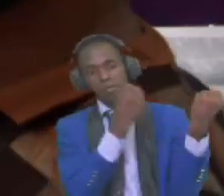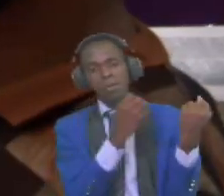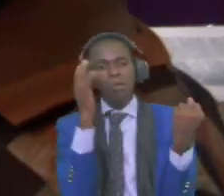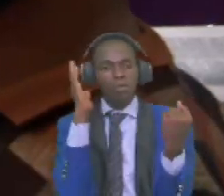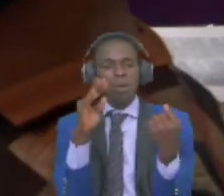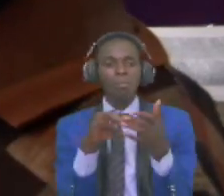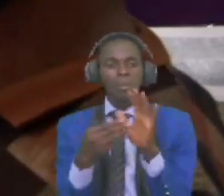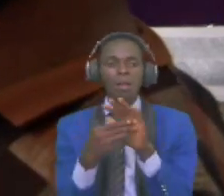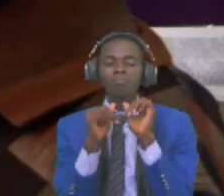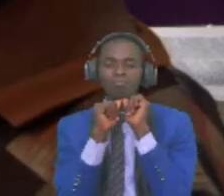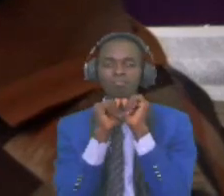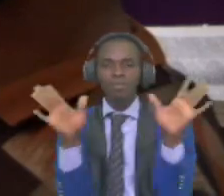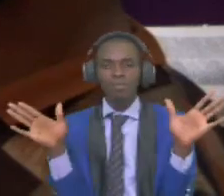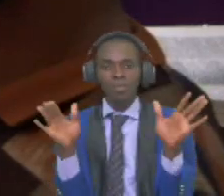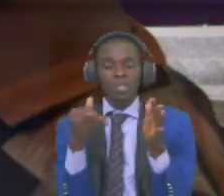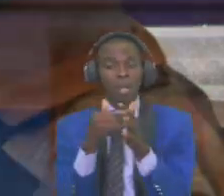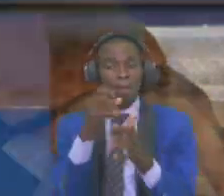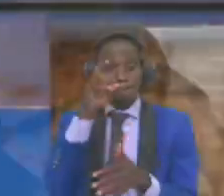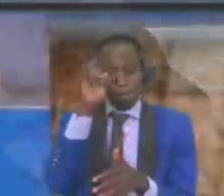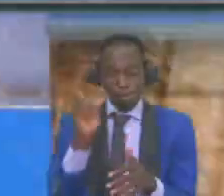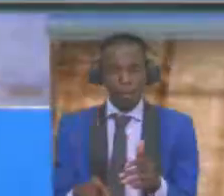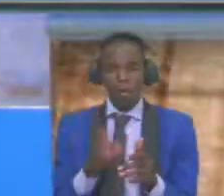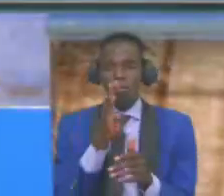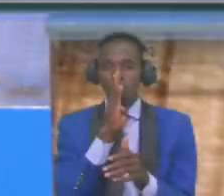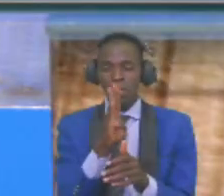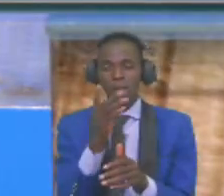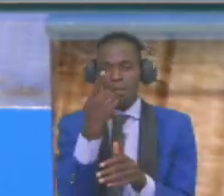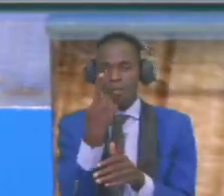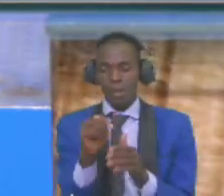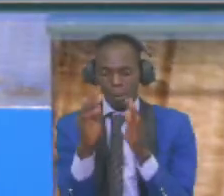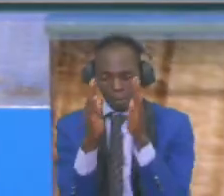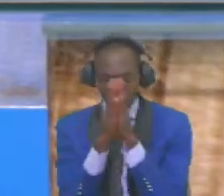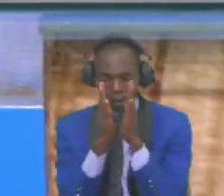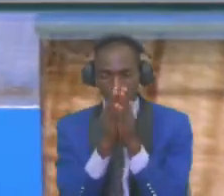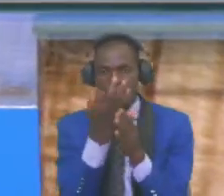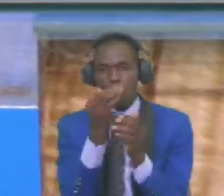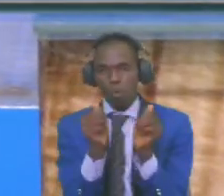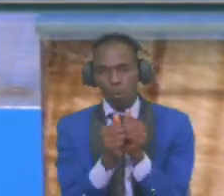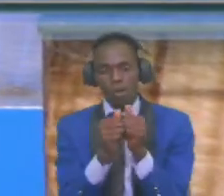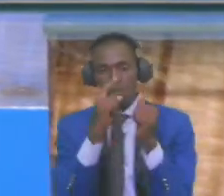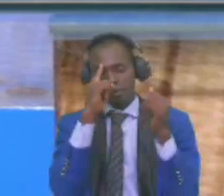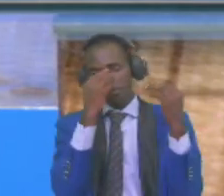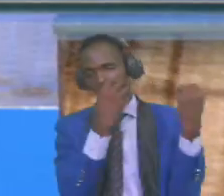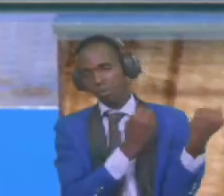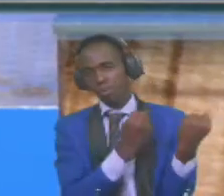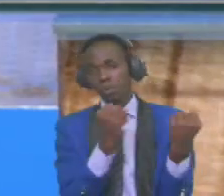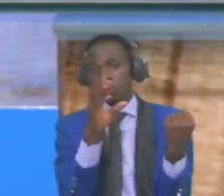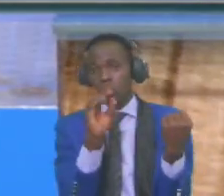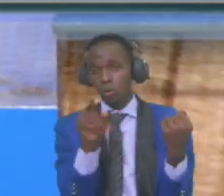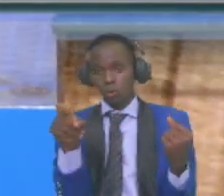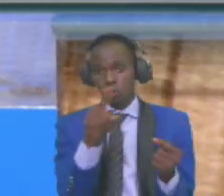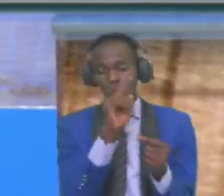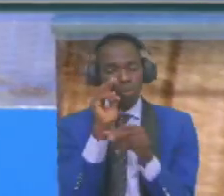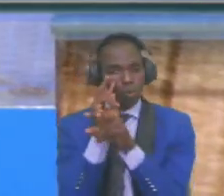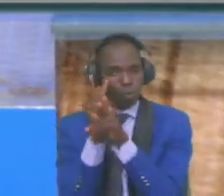la fois vaut rien ce doit être la pierre deux fois donc vous veillez